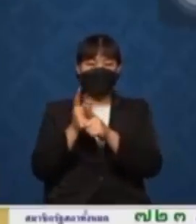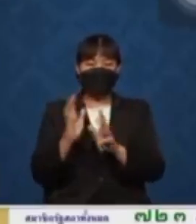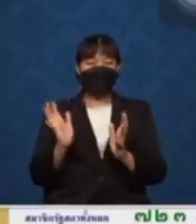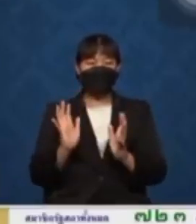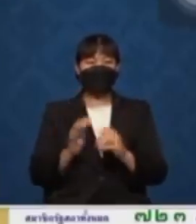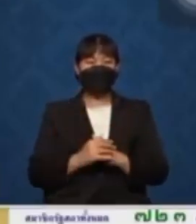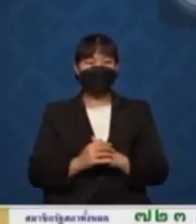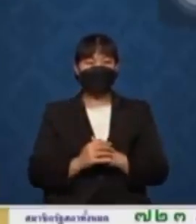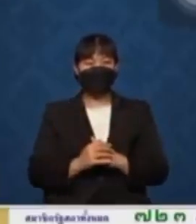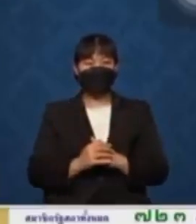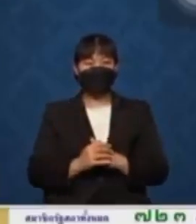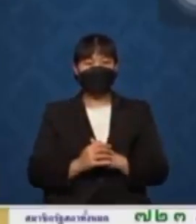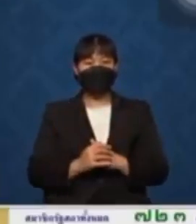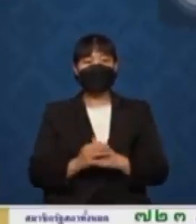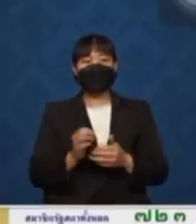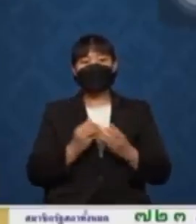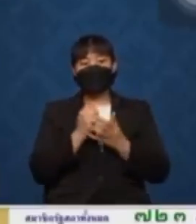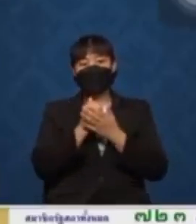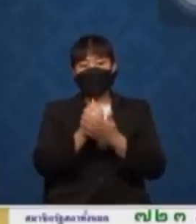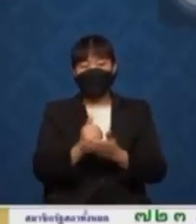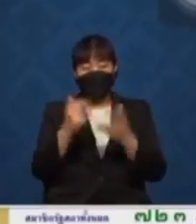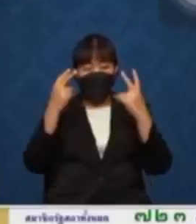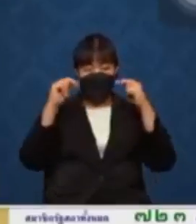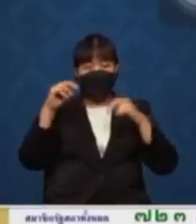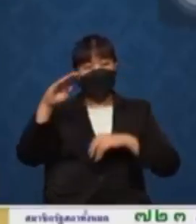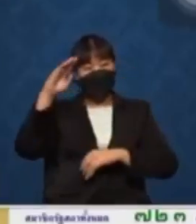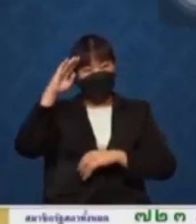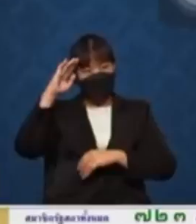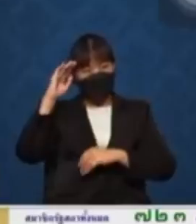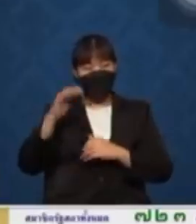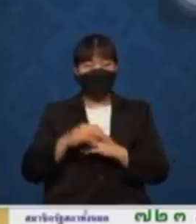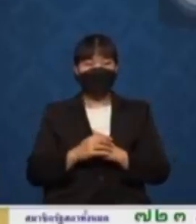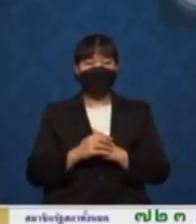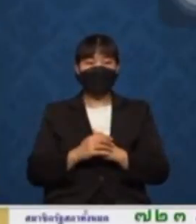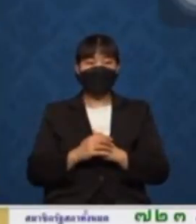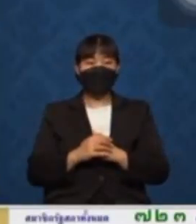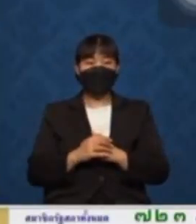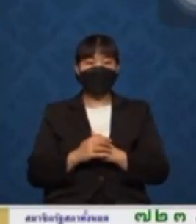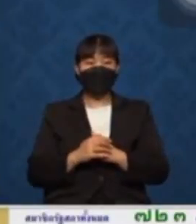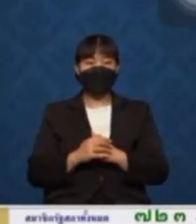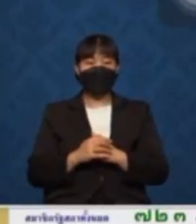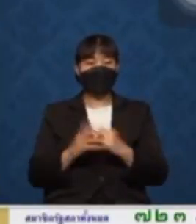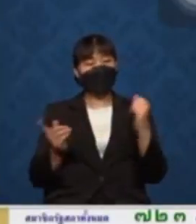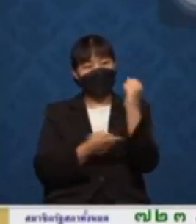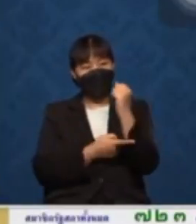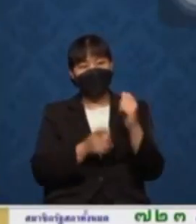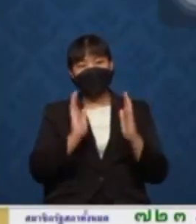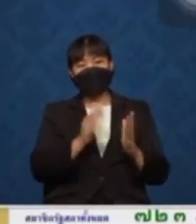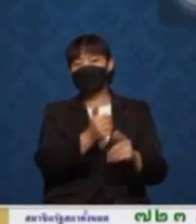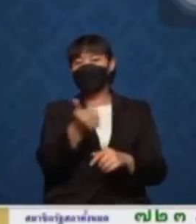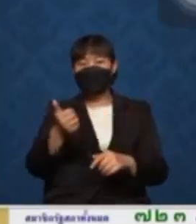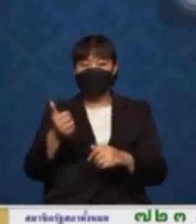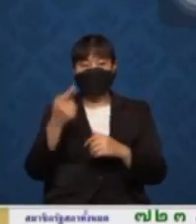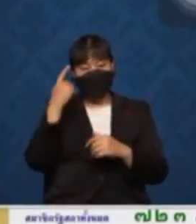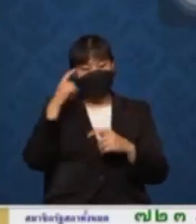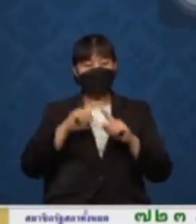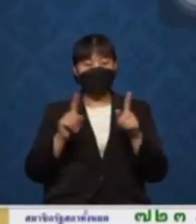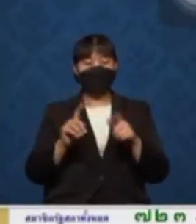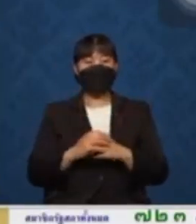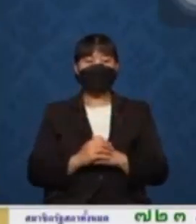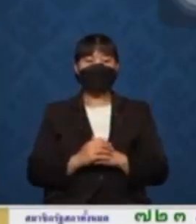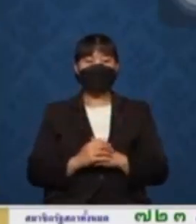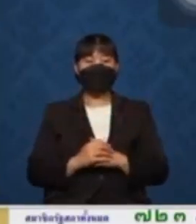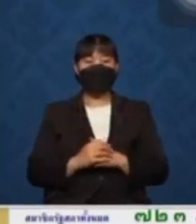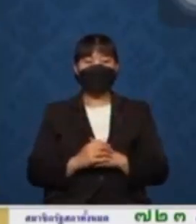บอบประยุทธ์ในการสืบทอดอำนาจและก็การเล่นงานคู่แข่งทางการเมืองการมีอยู่ของยุทธศาสตร์ชาติ20ปีครับจึงเปรียบเสมือนโซ่ตรวน